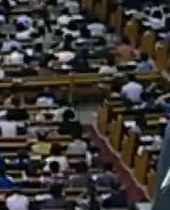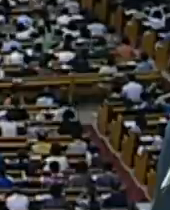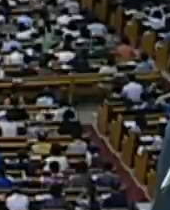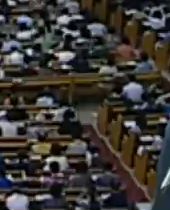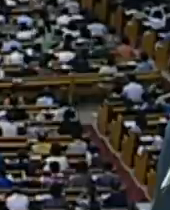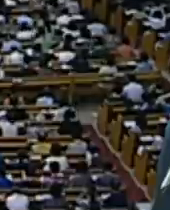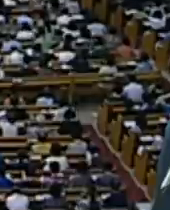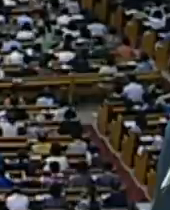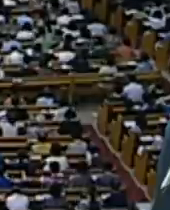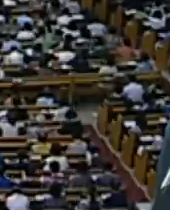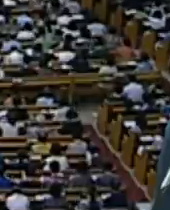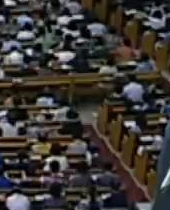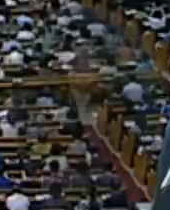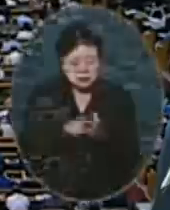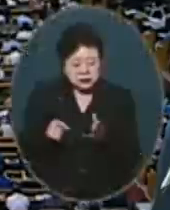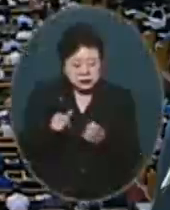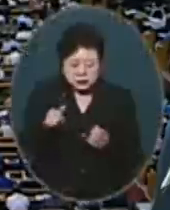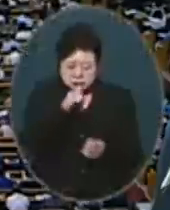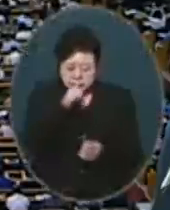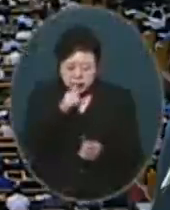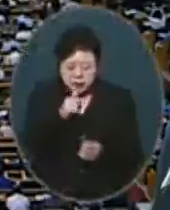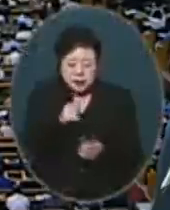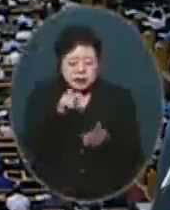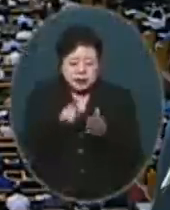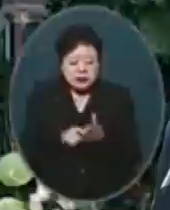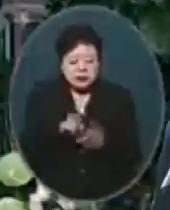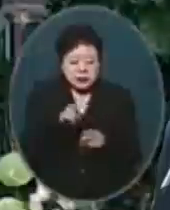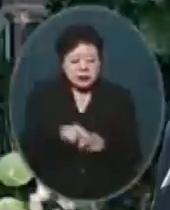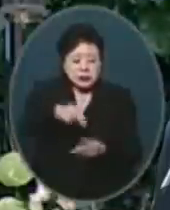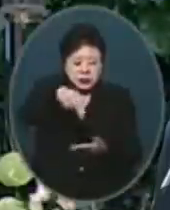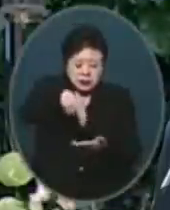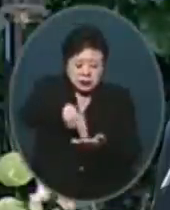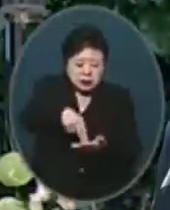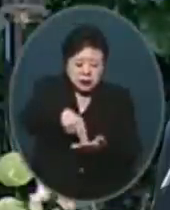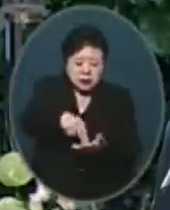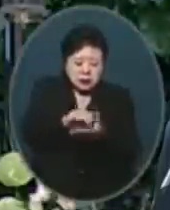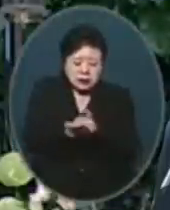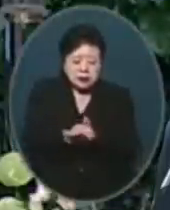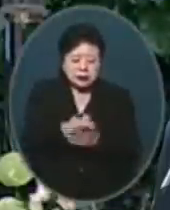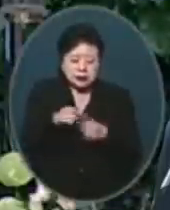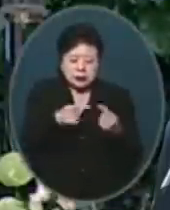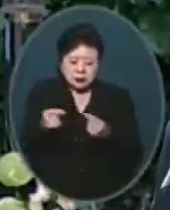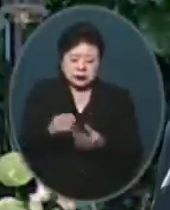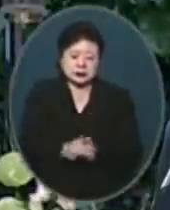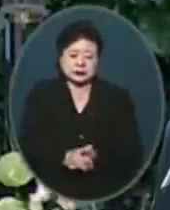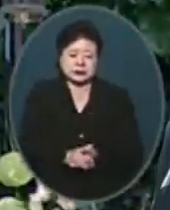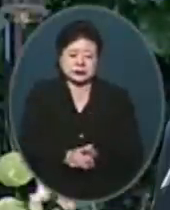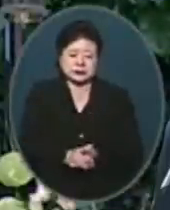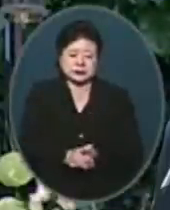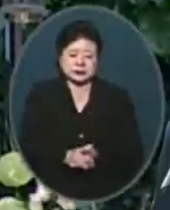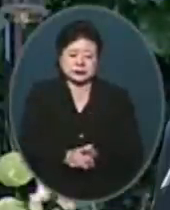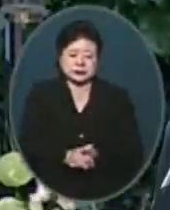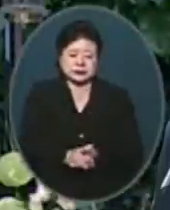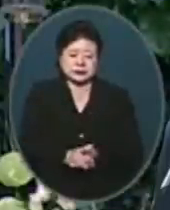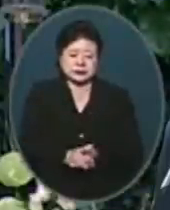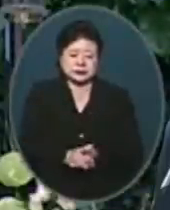예수 믿지 않는 사람이나 믿다가 타락한 사람은 오늘 이 시간에 이 자리에 일어나서 저희 기도를 따라해 주시기 바랍니다.